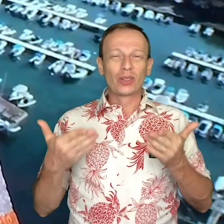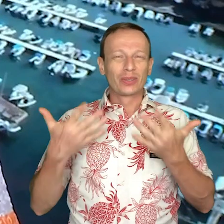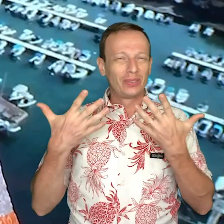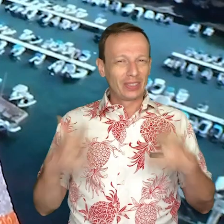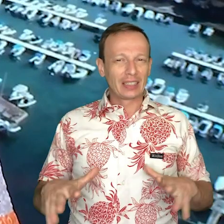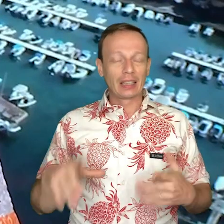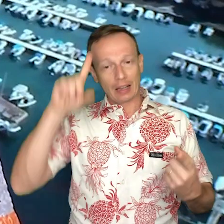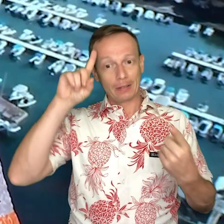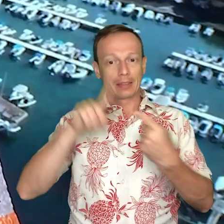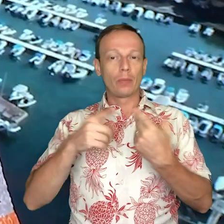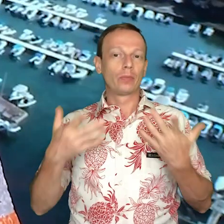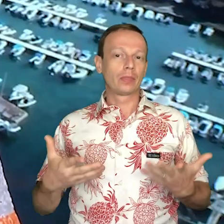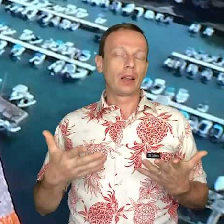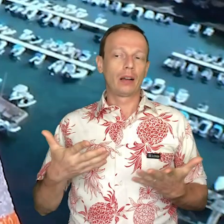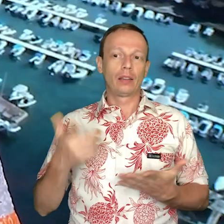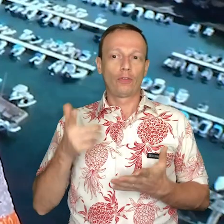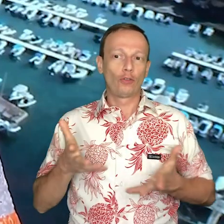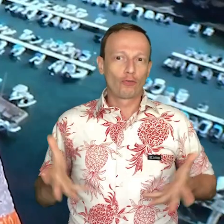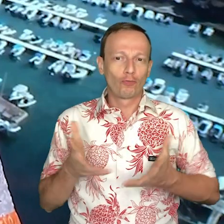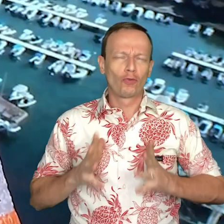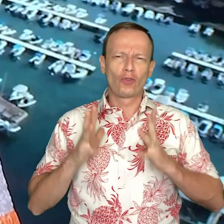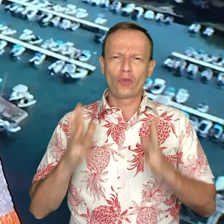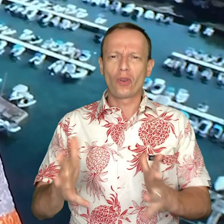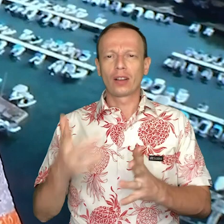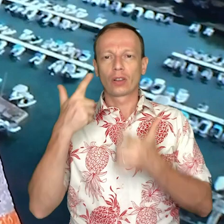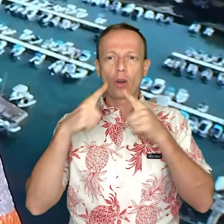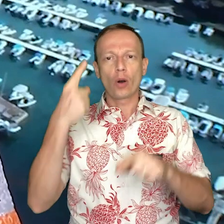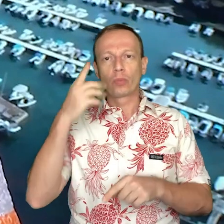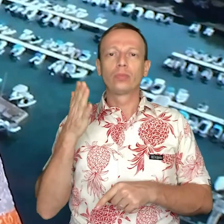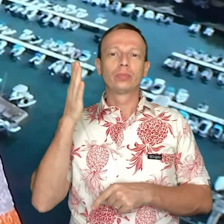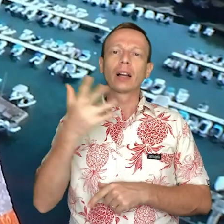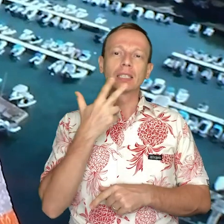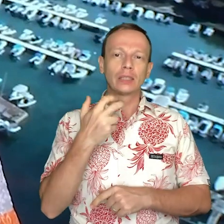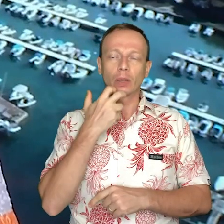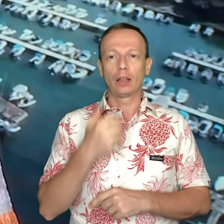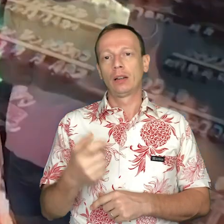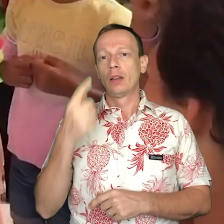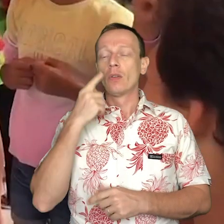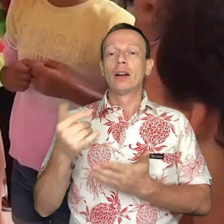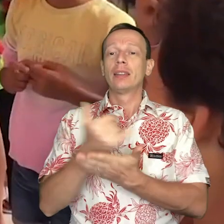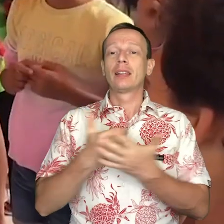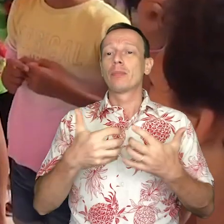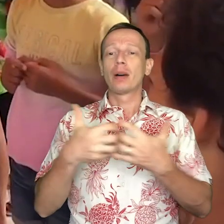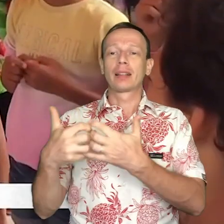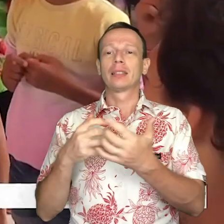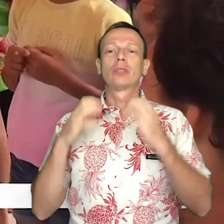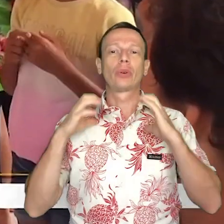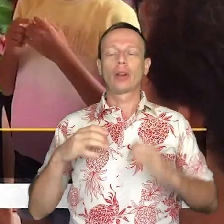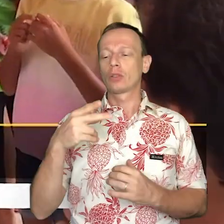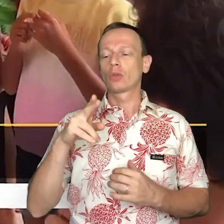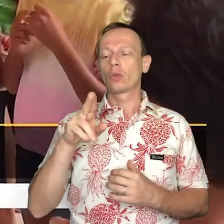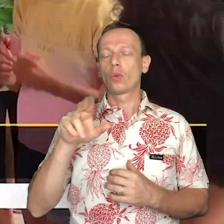Cette année, la thématique « Osons les langues pour les citoyens de demain » a été retenue pour un rallye d'anglais aux îles Marquises, au collège